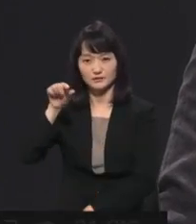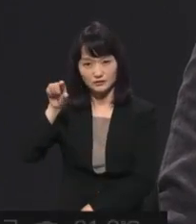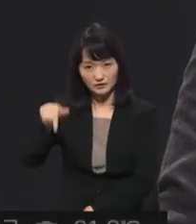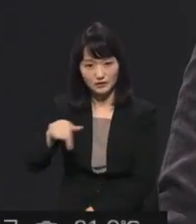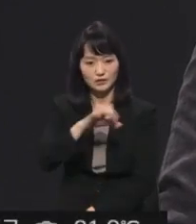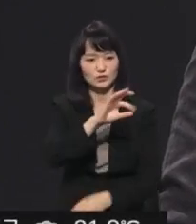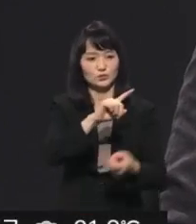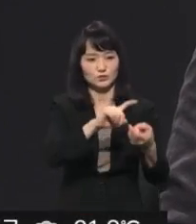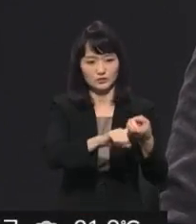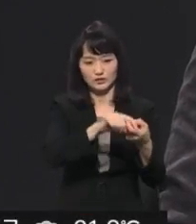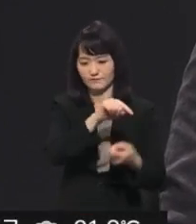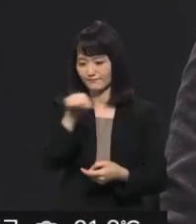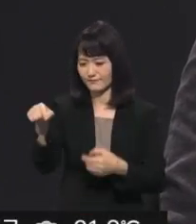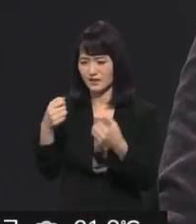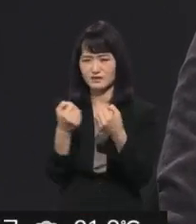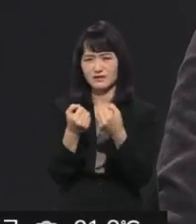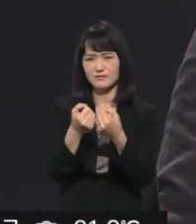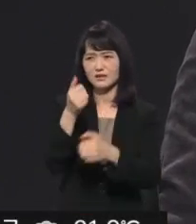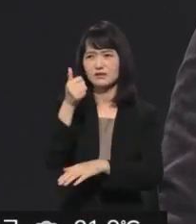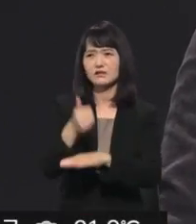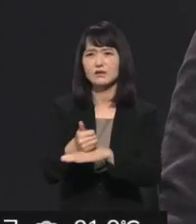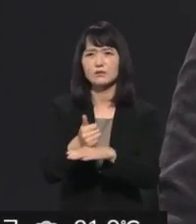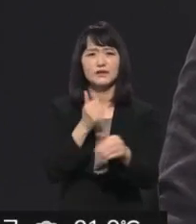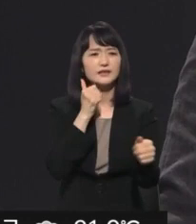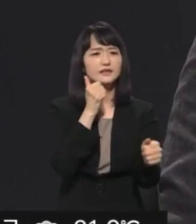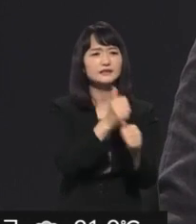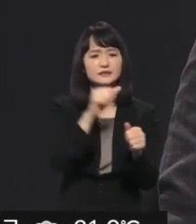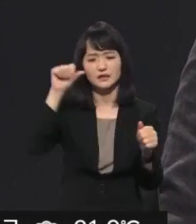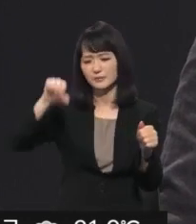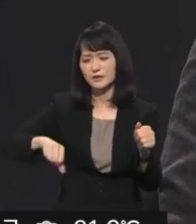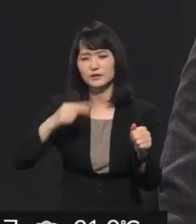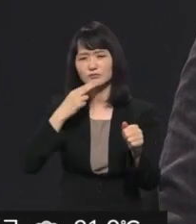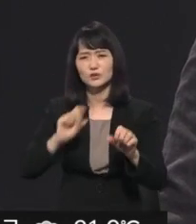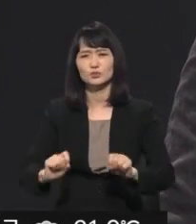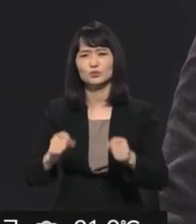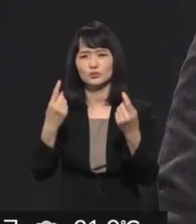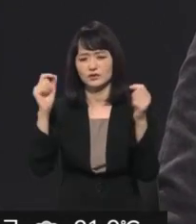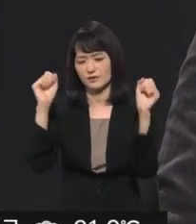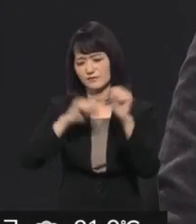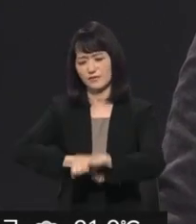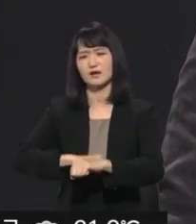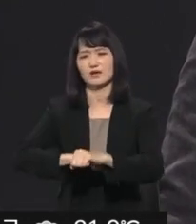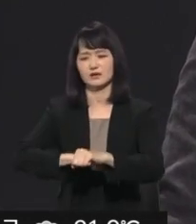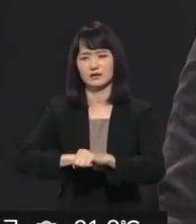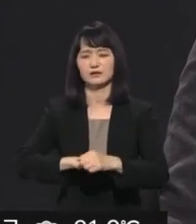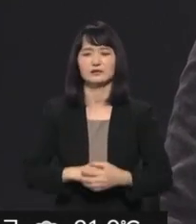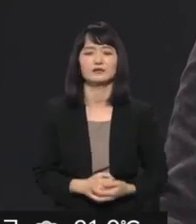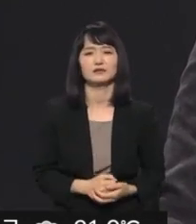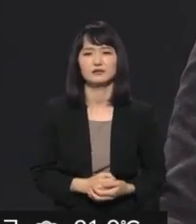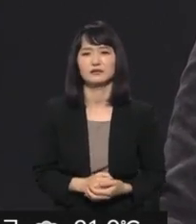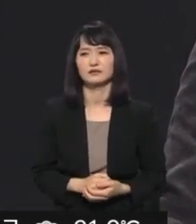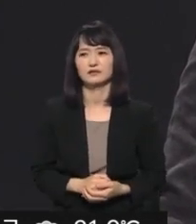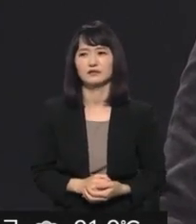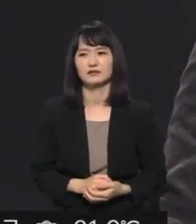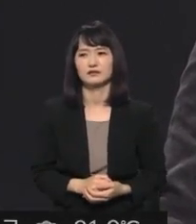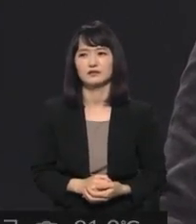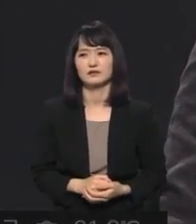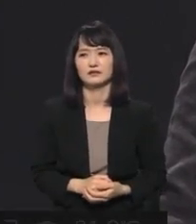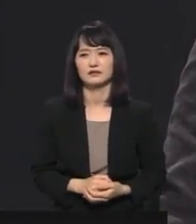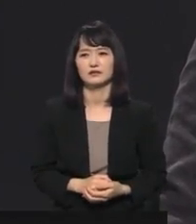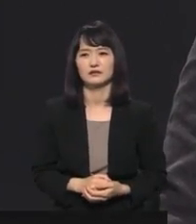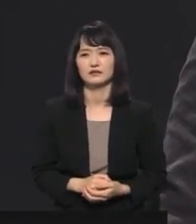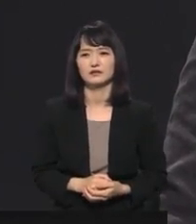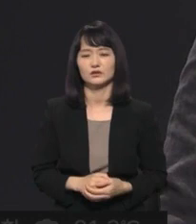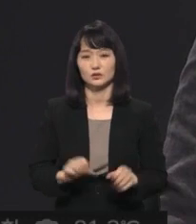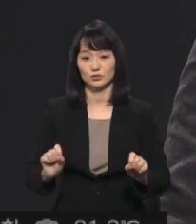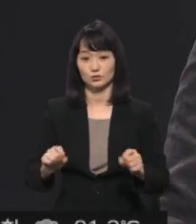싸움 2 지금 결국 승자 패자도 없이 같이 망하고 같이 죽는 길로 가는 것 같아요 그러지 공동 망에서 벗어날 수 있는